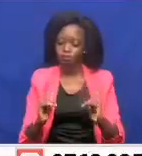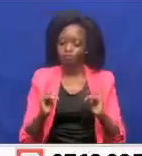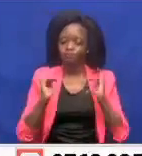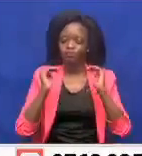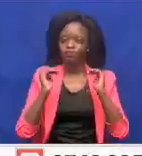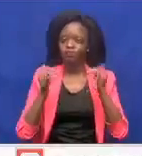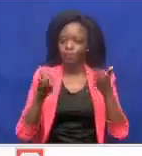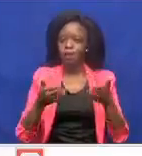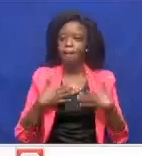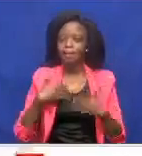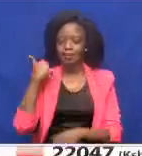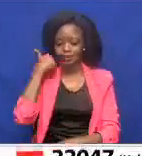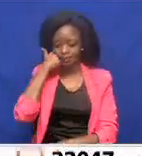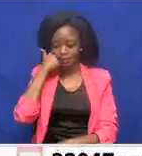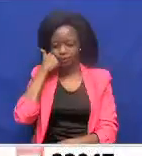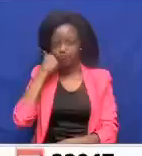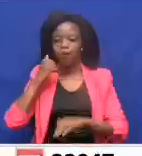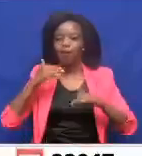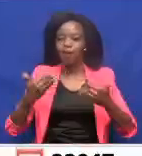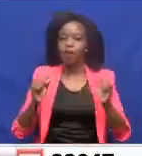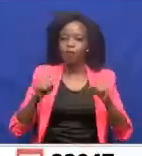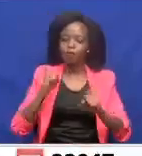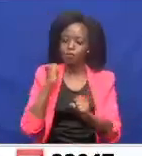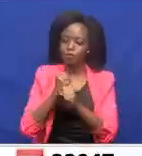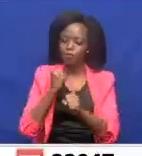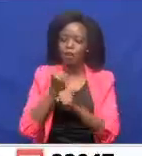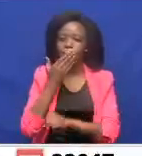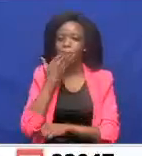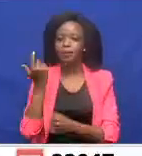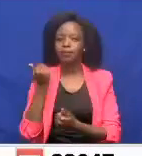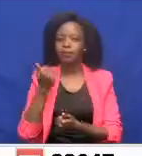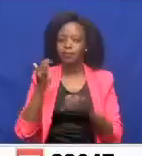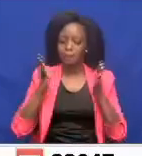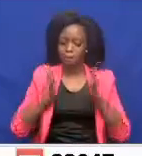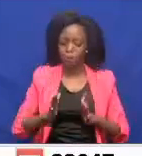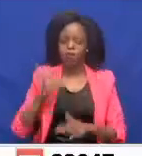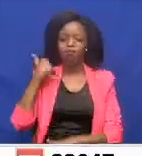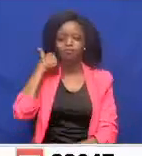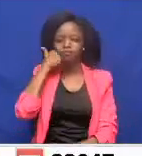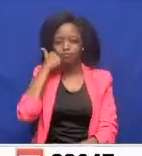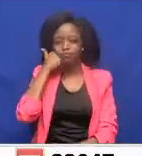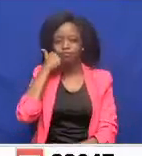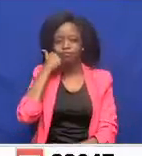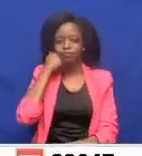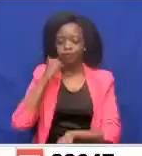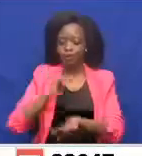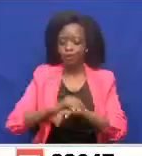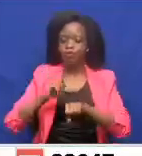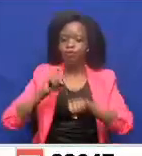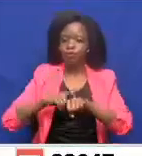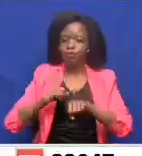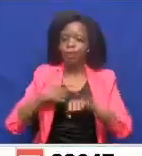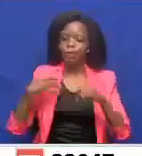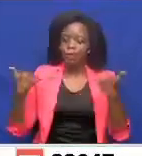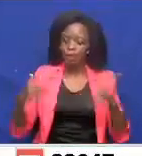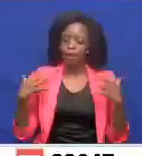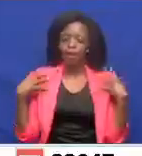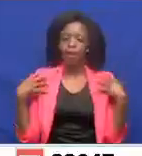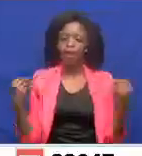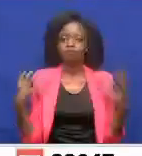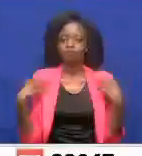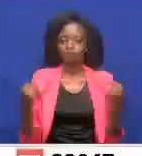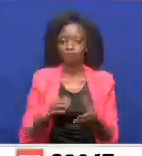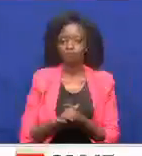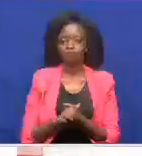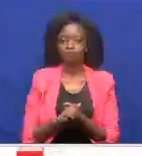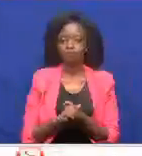niko na injury. How am I supposed to perform? Na niko na injury. Ambayo nilipata nikiwa kwa mazoezi. In the spirit